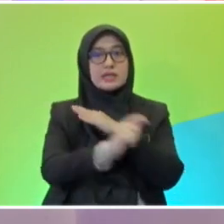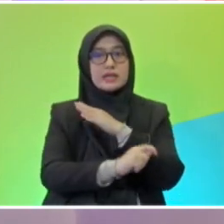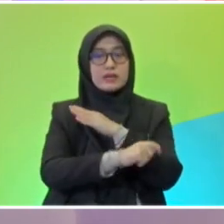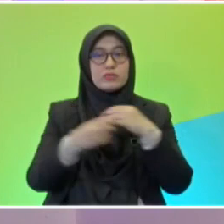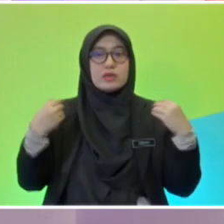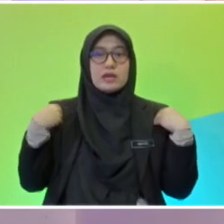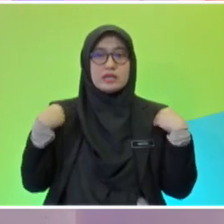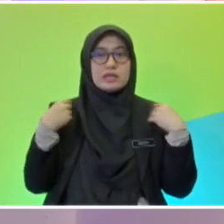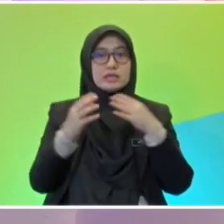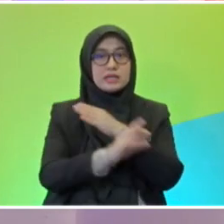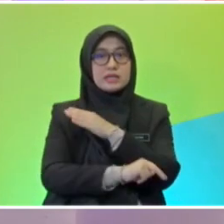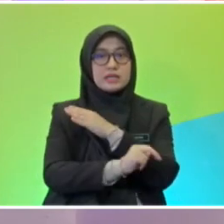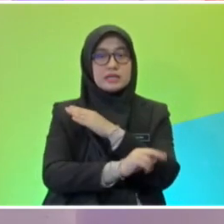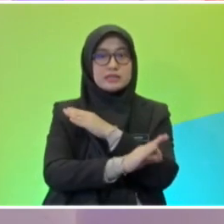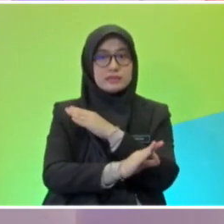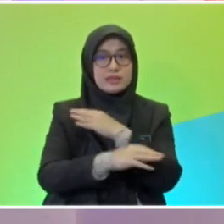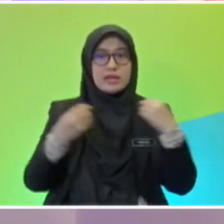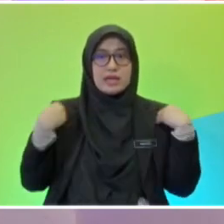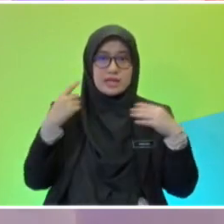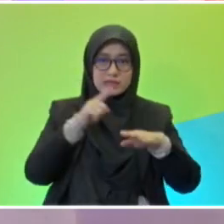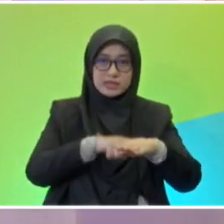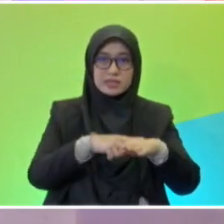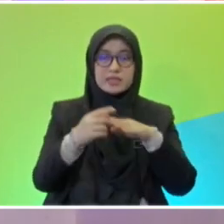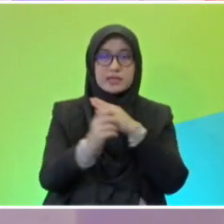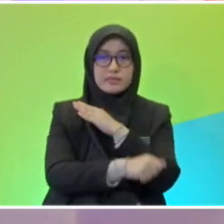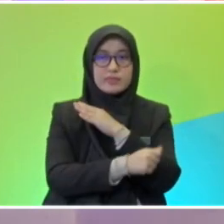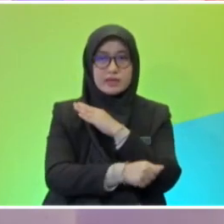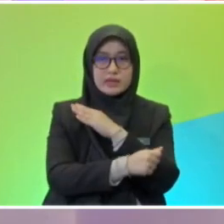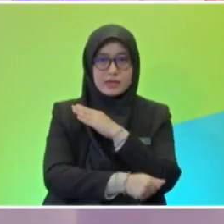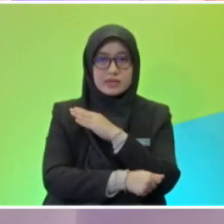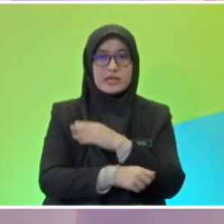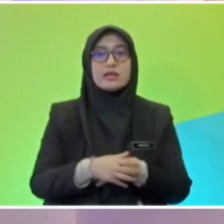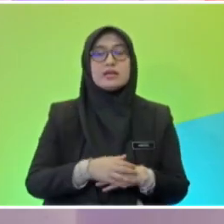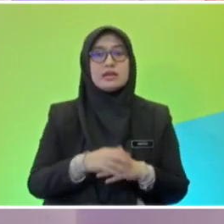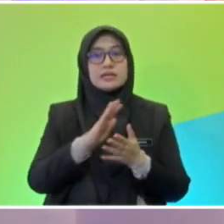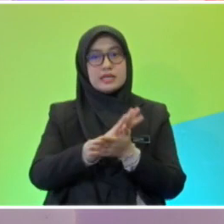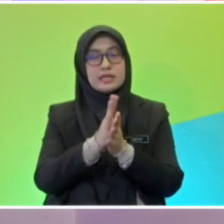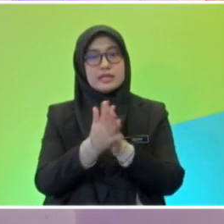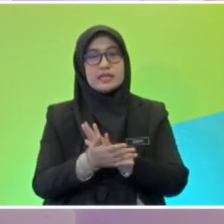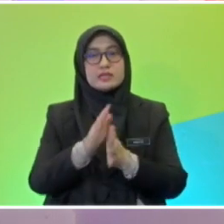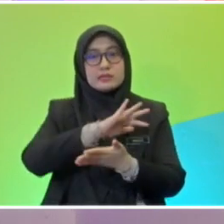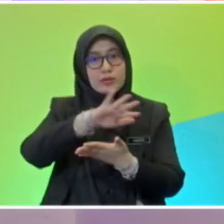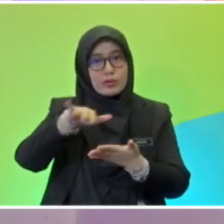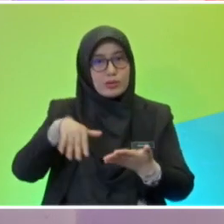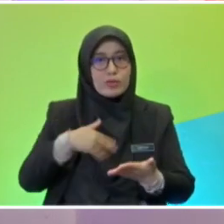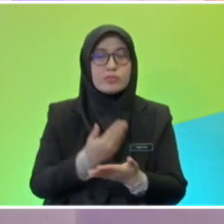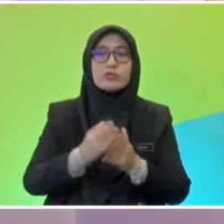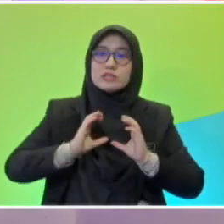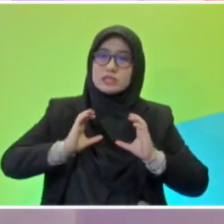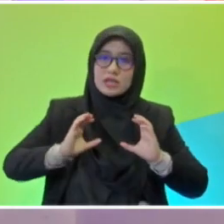Jadi contoh-contoh ini tadi menunjukkan bahwa semua kita gunakan setelah digunakan oleh pemimpin